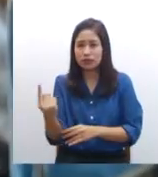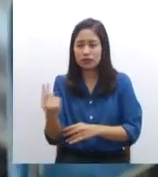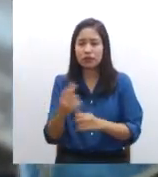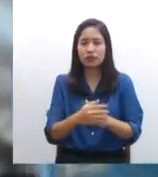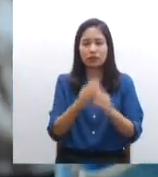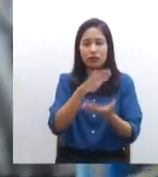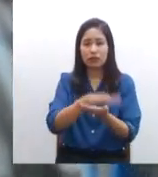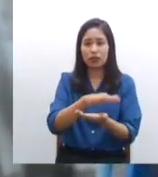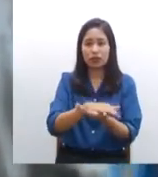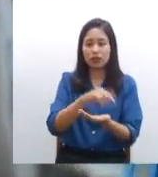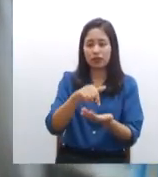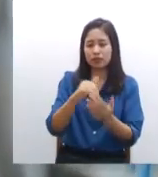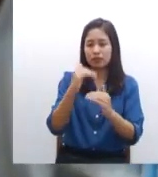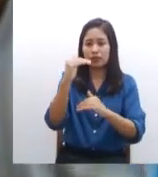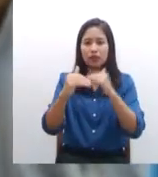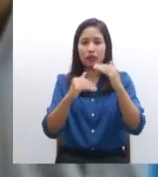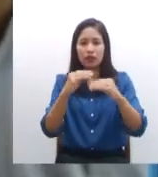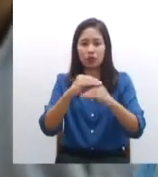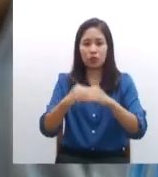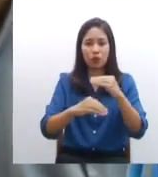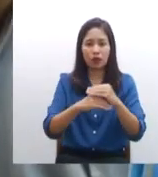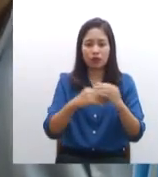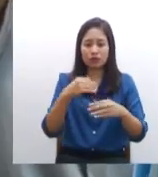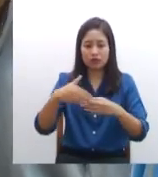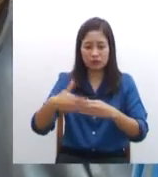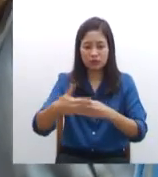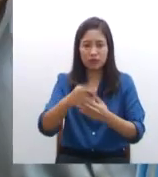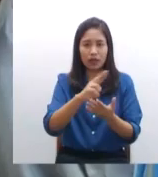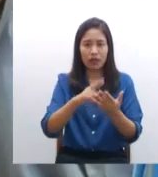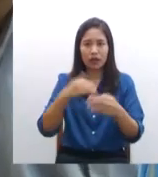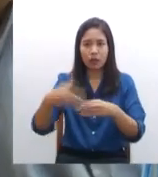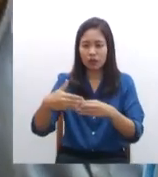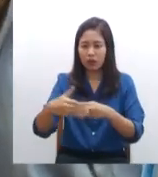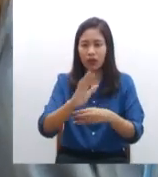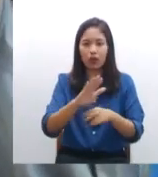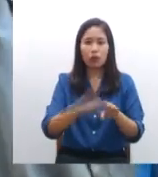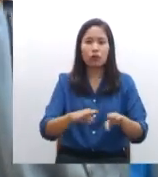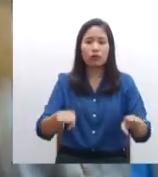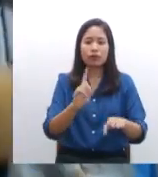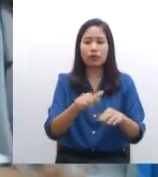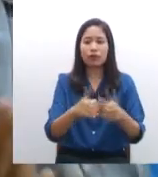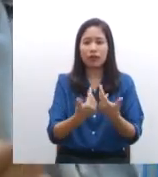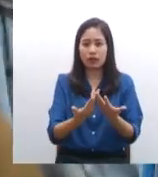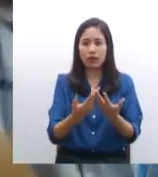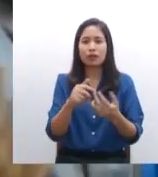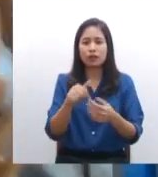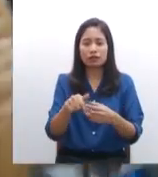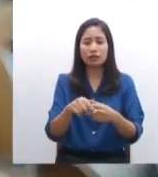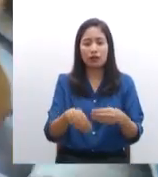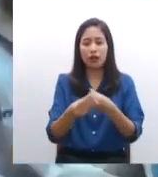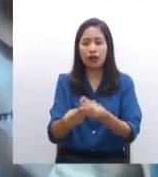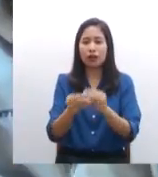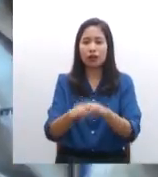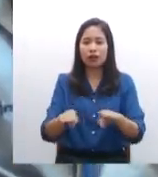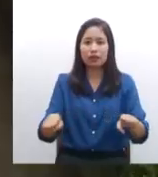งเรียนนำไปพัฒนาและติดตามรายงานความก้าวหน้าแบบเรียลไทม์ทันเหตุการณ์ซึ่งส่งผลต่อการพัฒนาคุณภาพการศึก